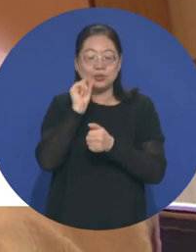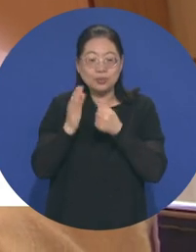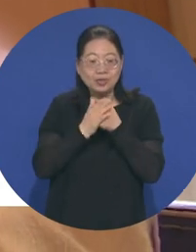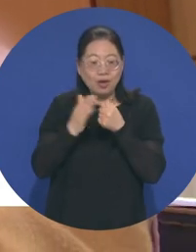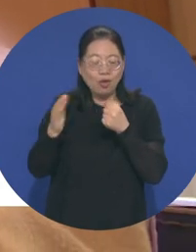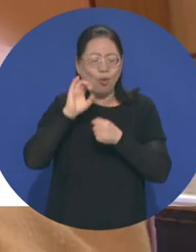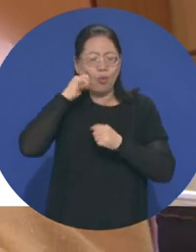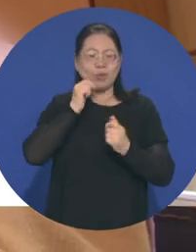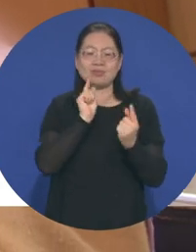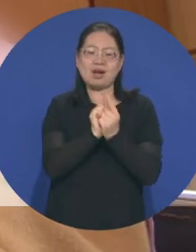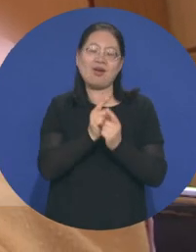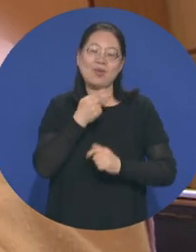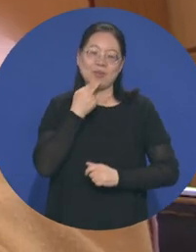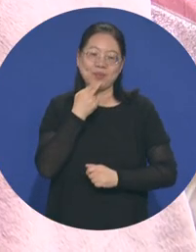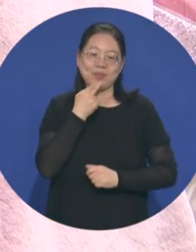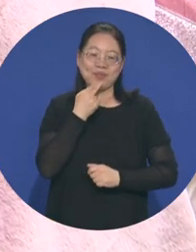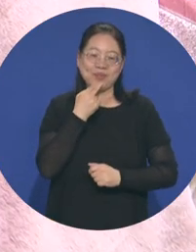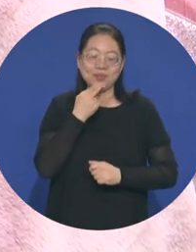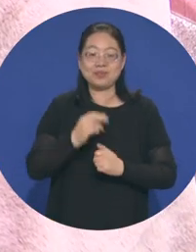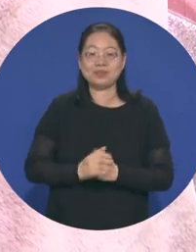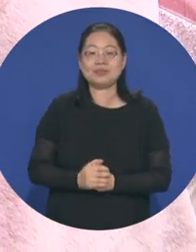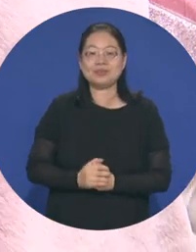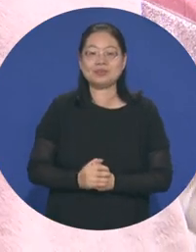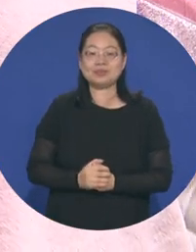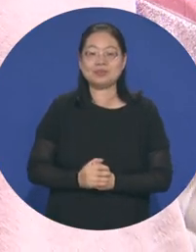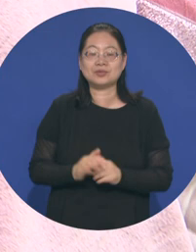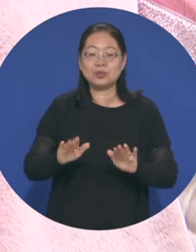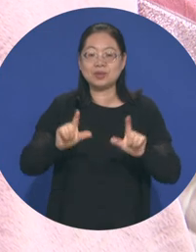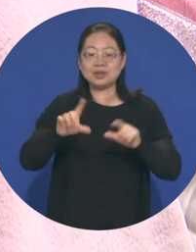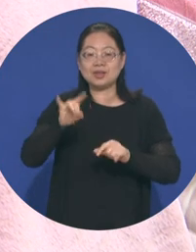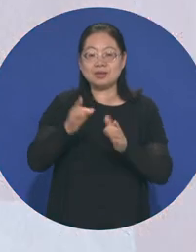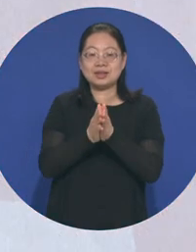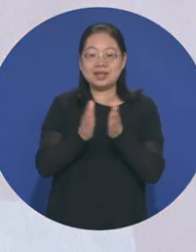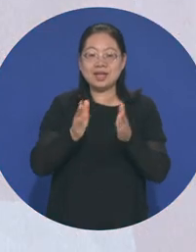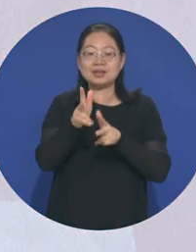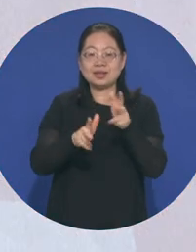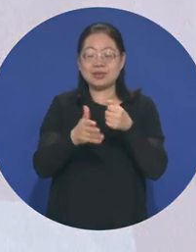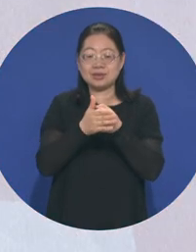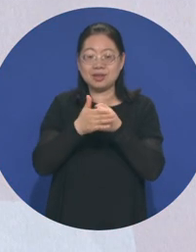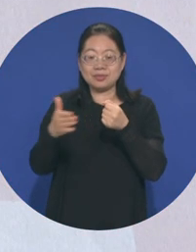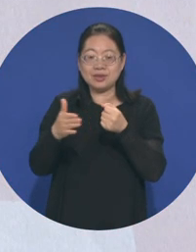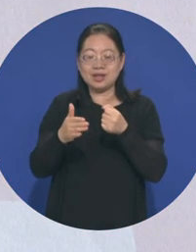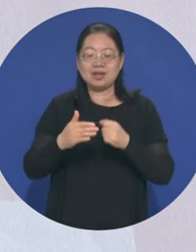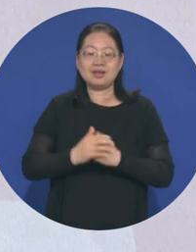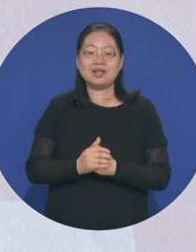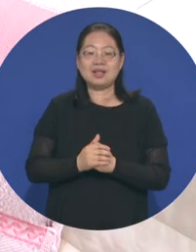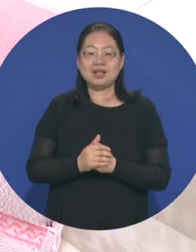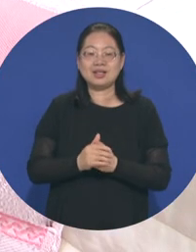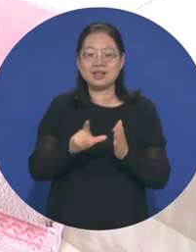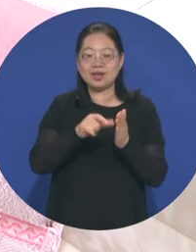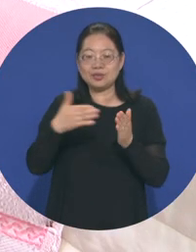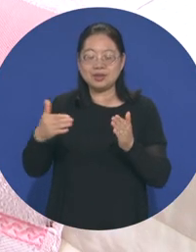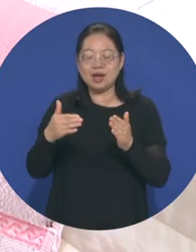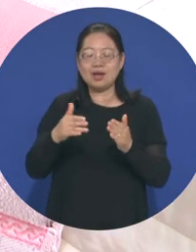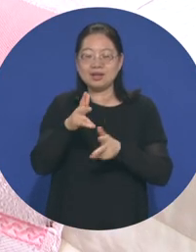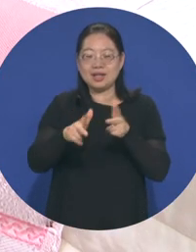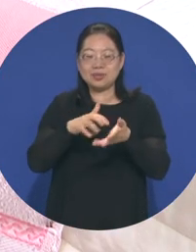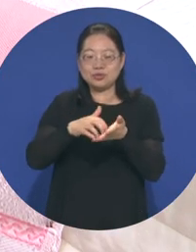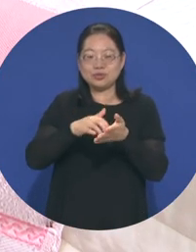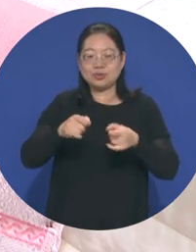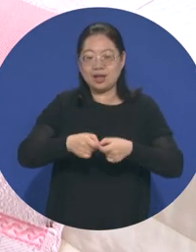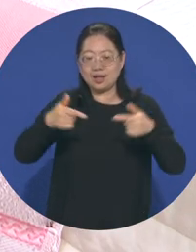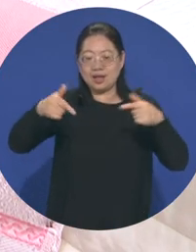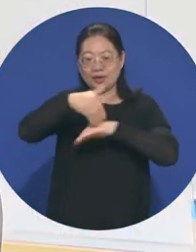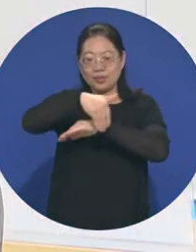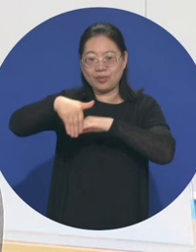인해서 어려움이 없도록 하는 도는 올해 처음 시행하는 사업인 만큼 점차 사업을 확대해 나가겠다는